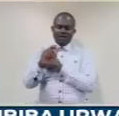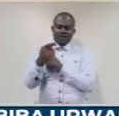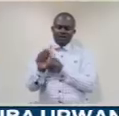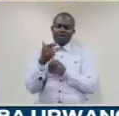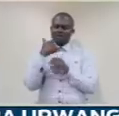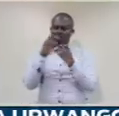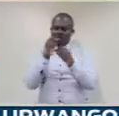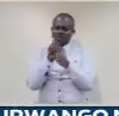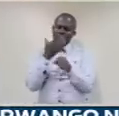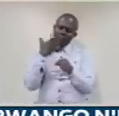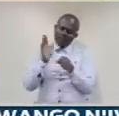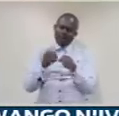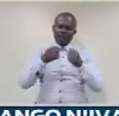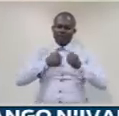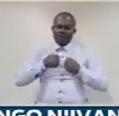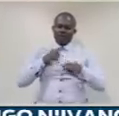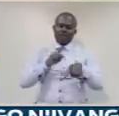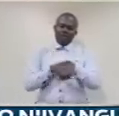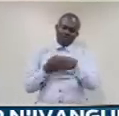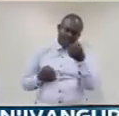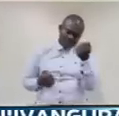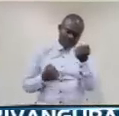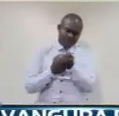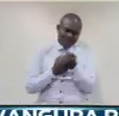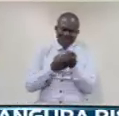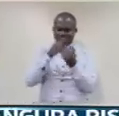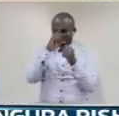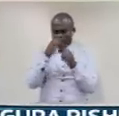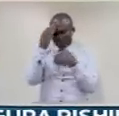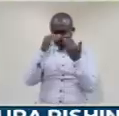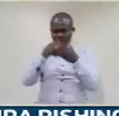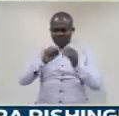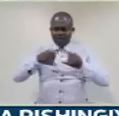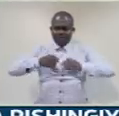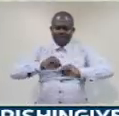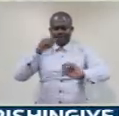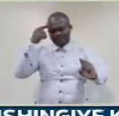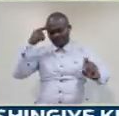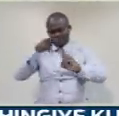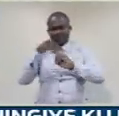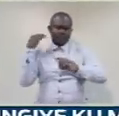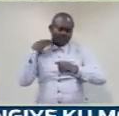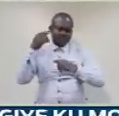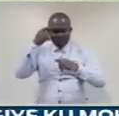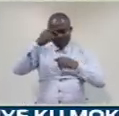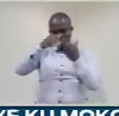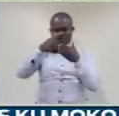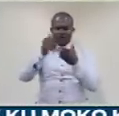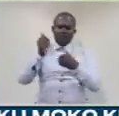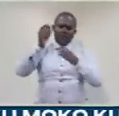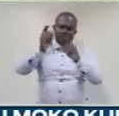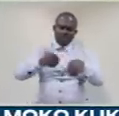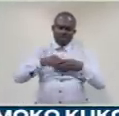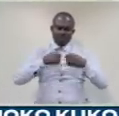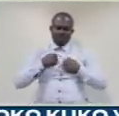bavuga ko yahemukiye u Rwanda ubwo yateraga inkunga interahamwe kugira ngo zishyire mu bikorwa umugambi wa Jenoside. Kuri bo bakifuza ko yazanwa mu